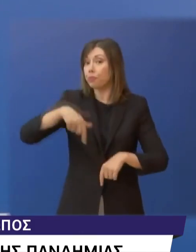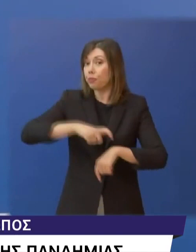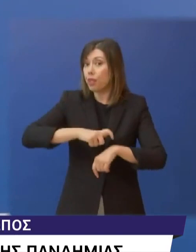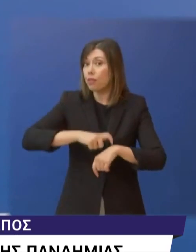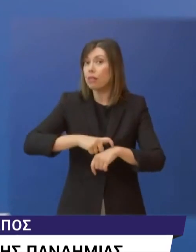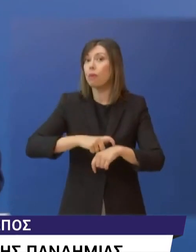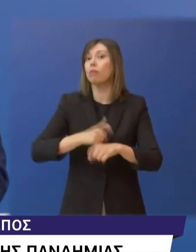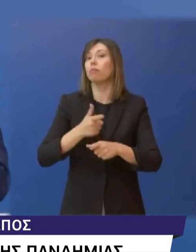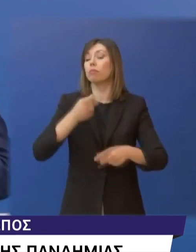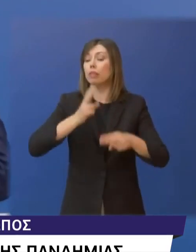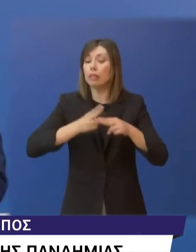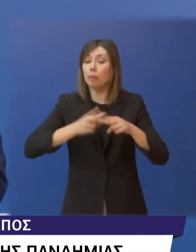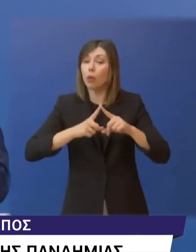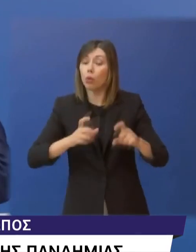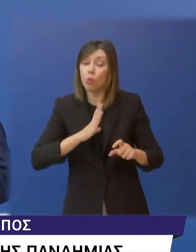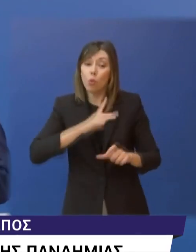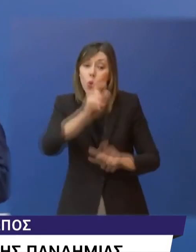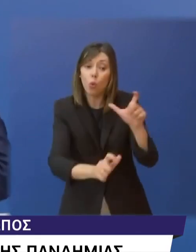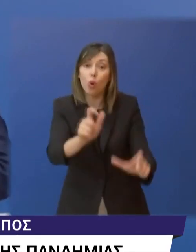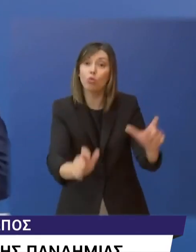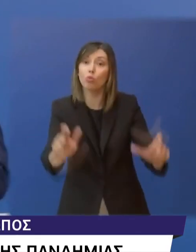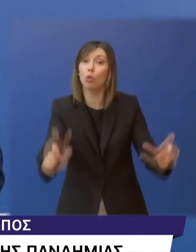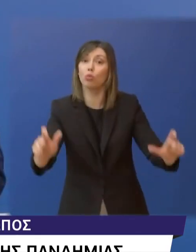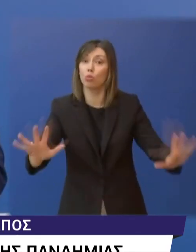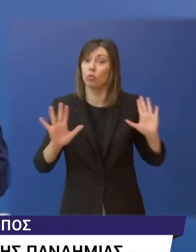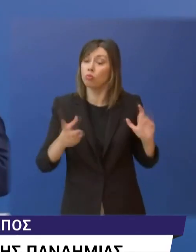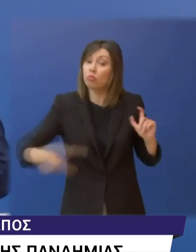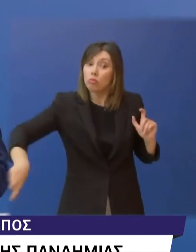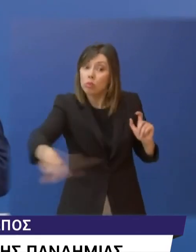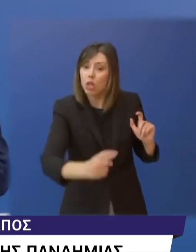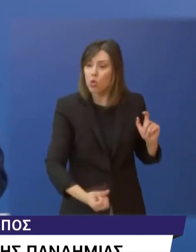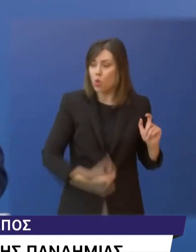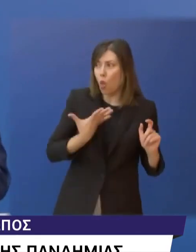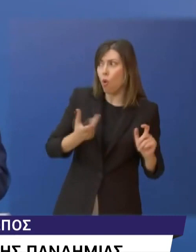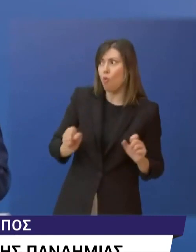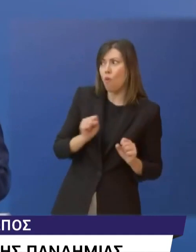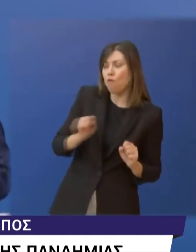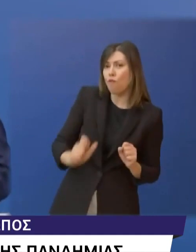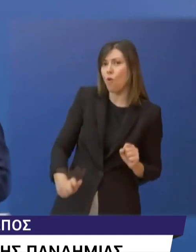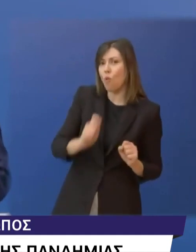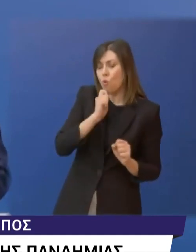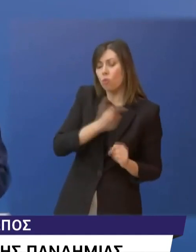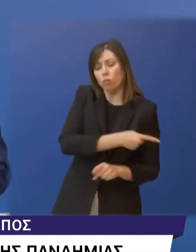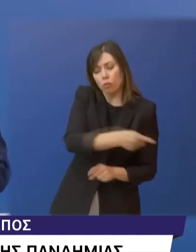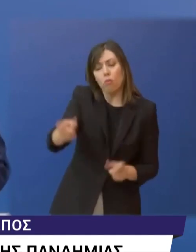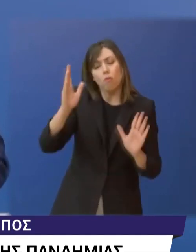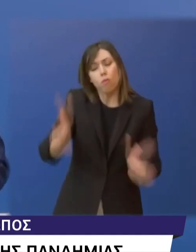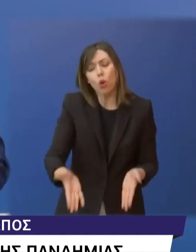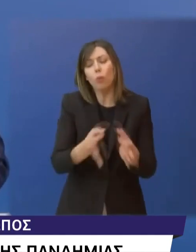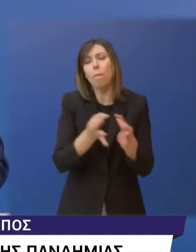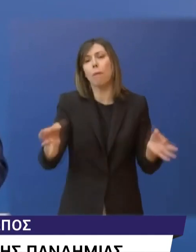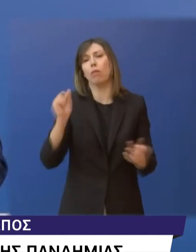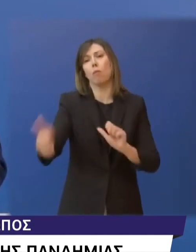οι πολίτες και κυρίως εκείνοι που αισθάνονται πιο ευάλωτοι έχουν τη δυνατότητα και την ευκαιρία να κάνουν ό,τι